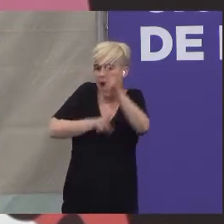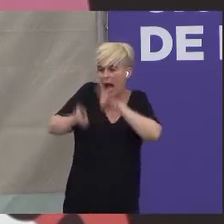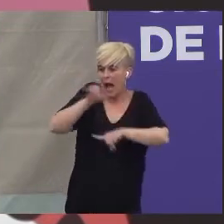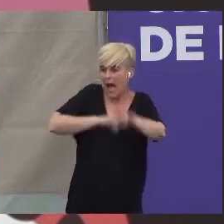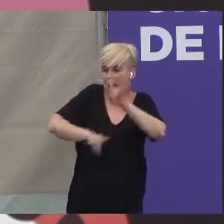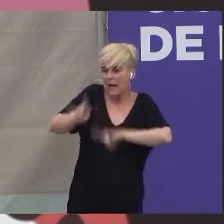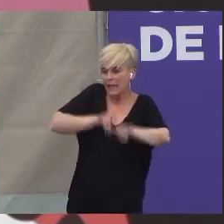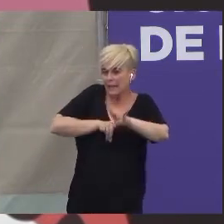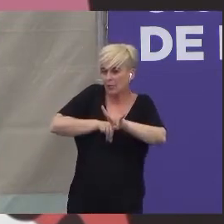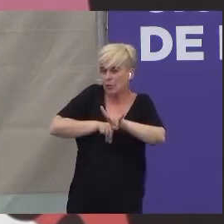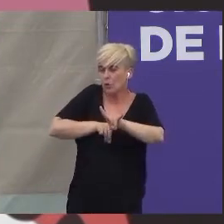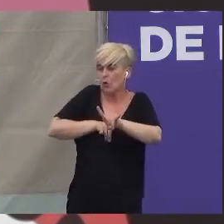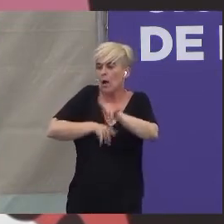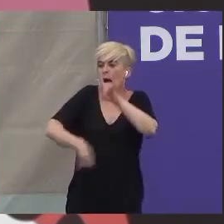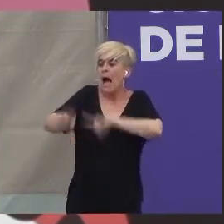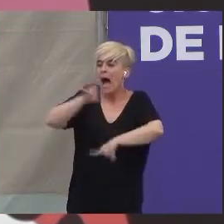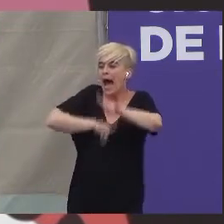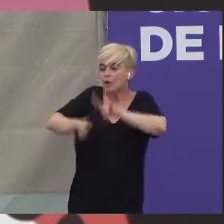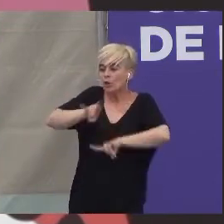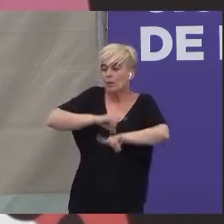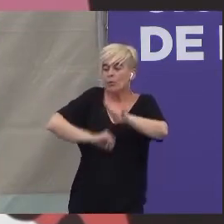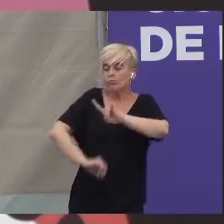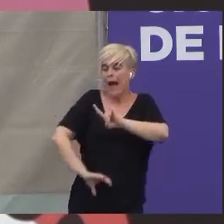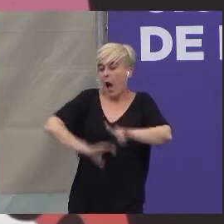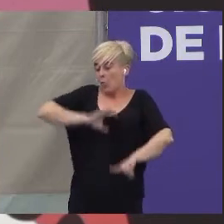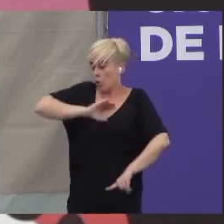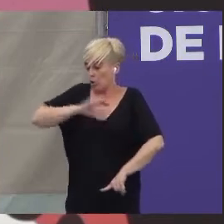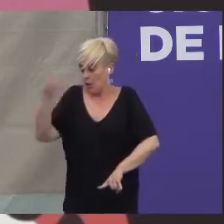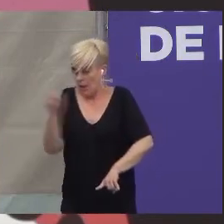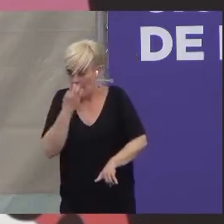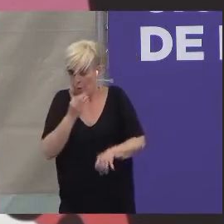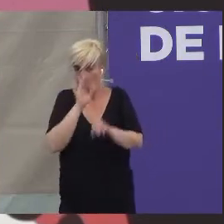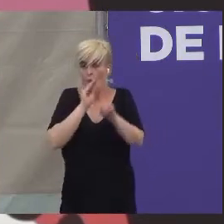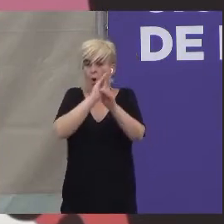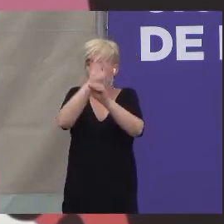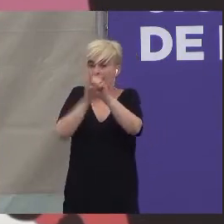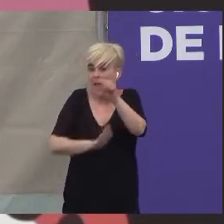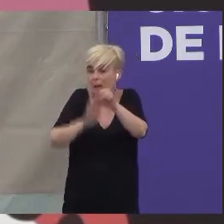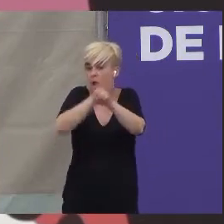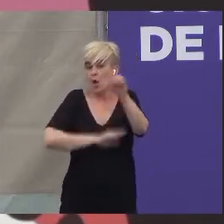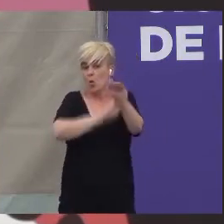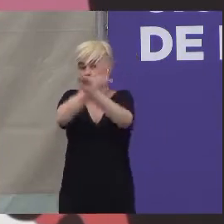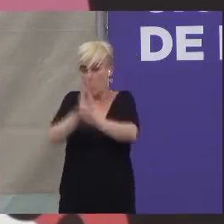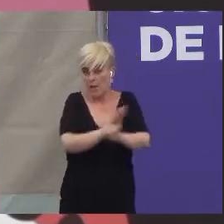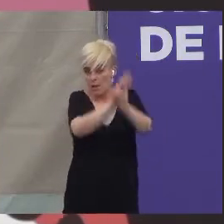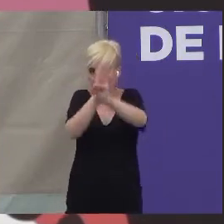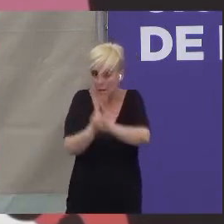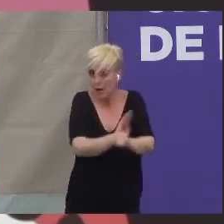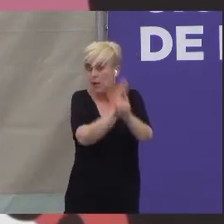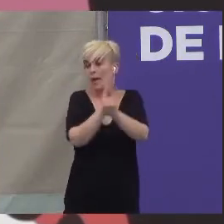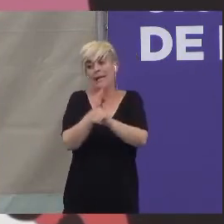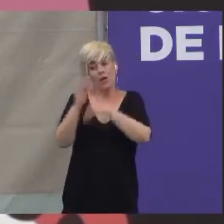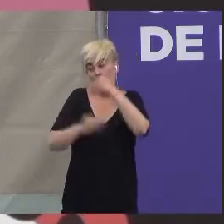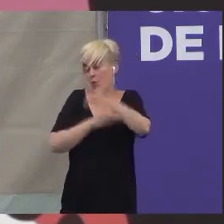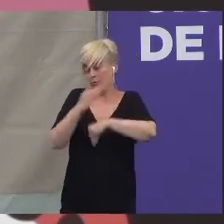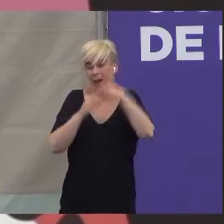ser atractius hem de tindre una autoestima, una forma de curar-nos, una forma de cuidar-nos, que no estem